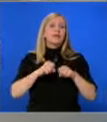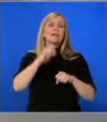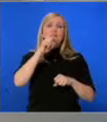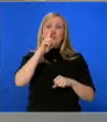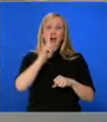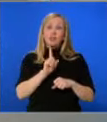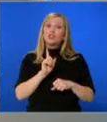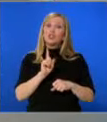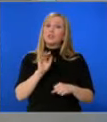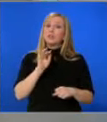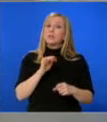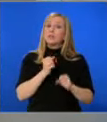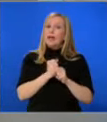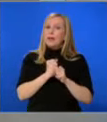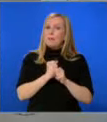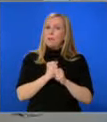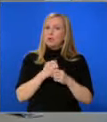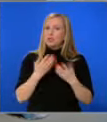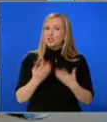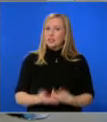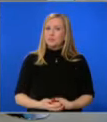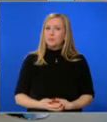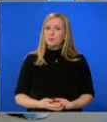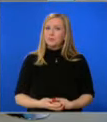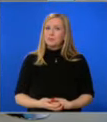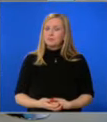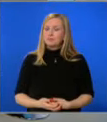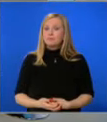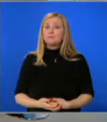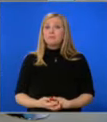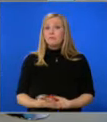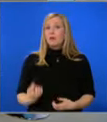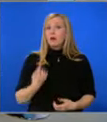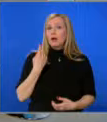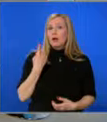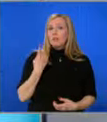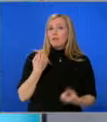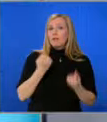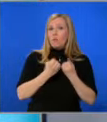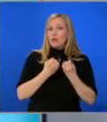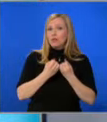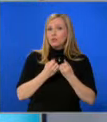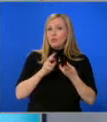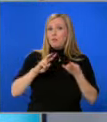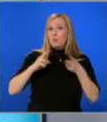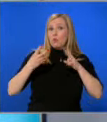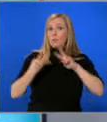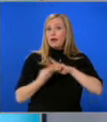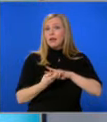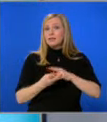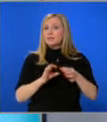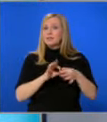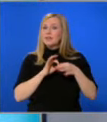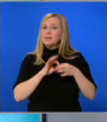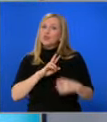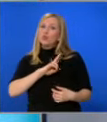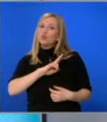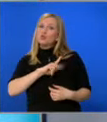най-ключова и ще бъде най-работеща? На първо място промяната, свързана с